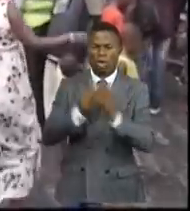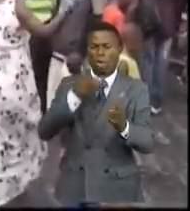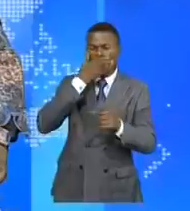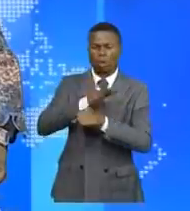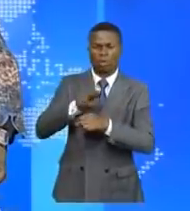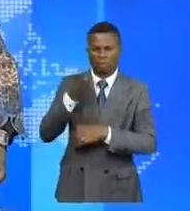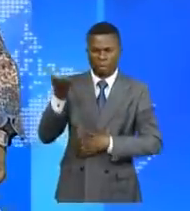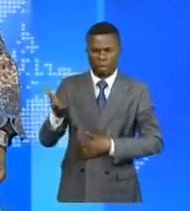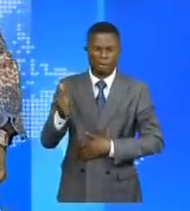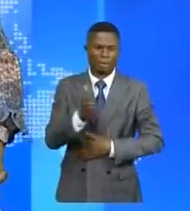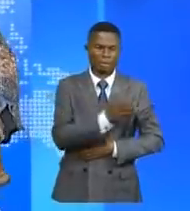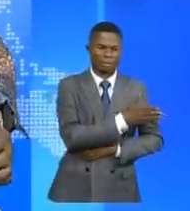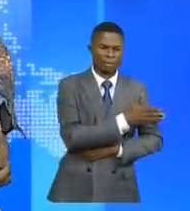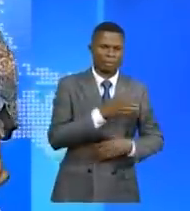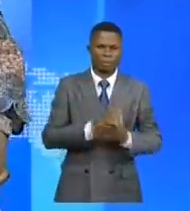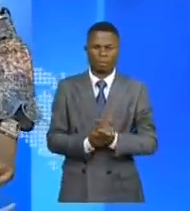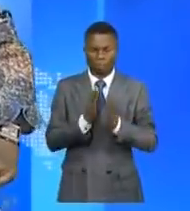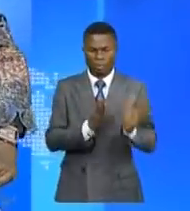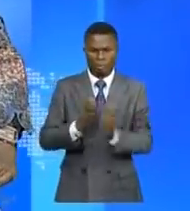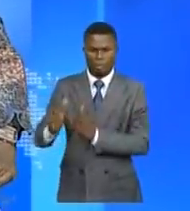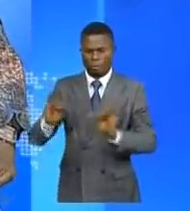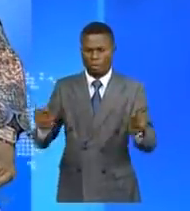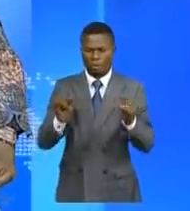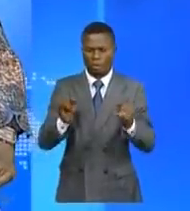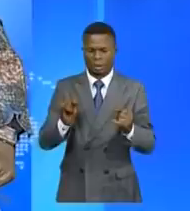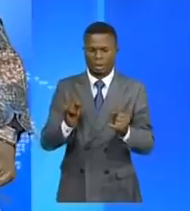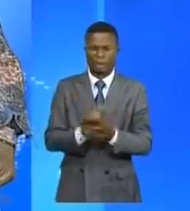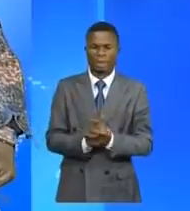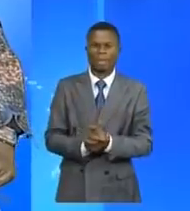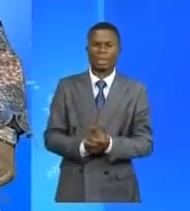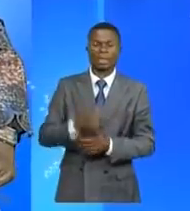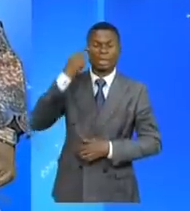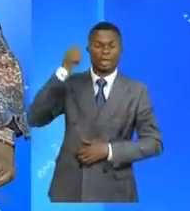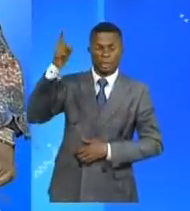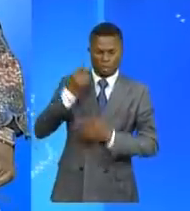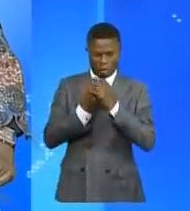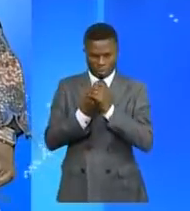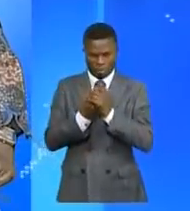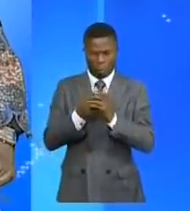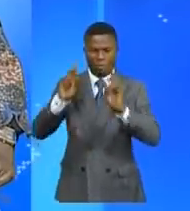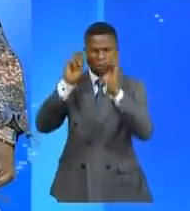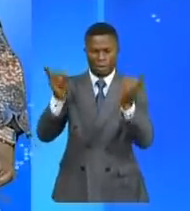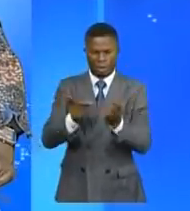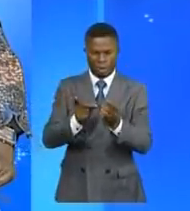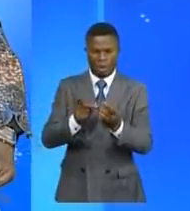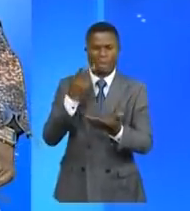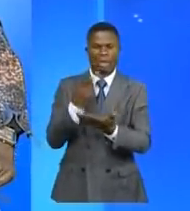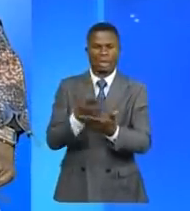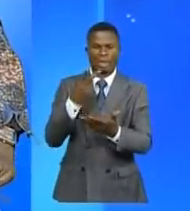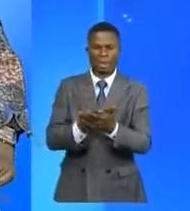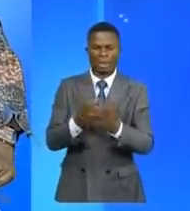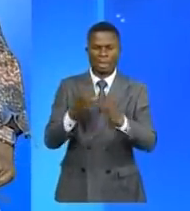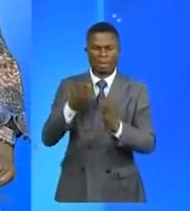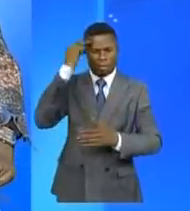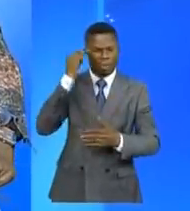Covid-19. Les préparatifs des Jeux Olympiques de Tokyo vont bon train. La délégation du Comité Olympique National accompagnée du ministre